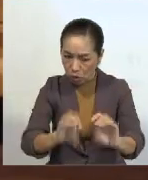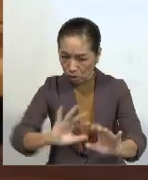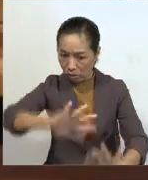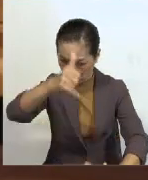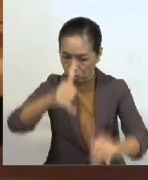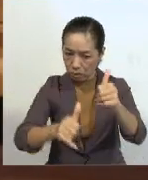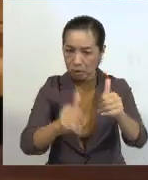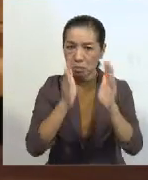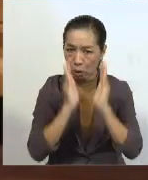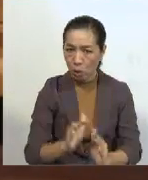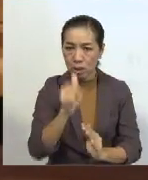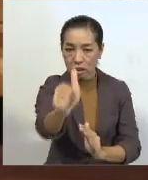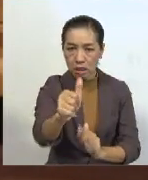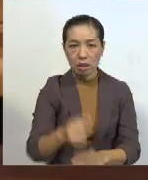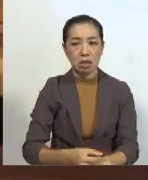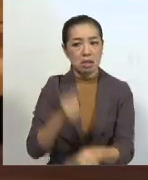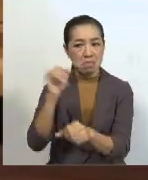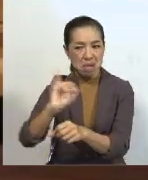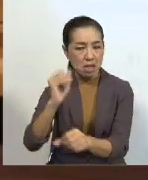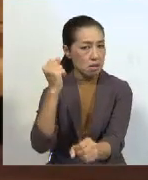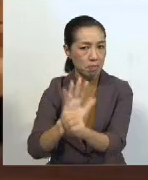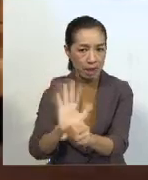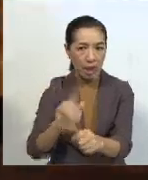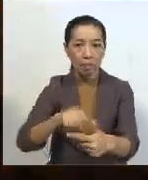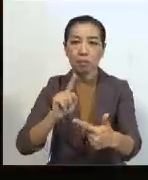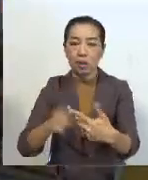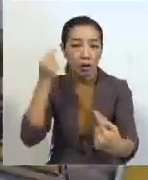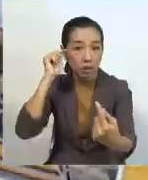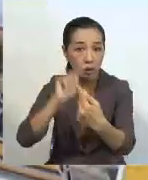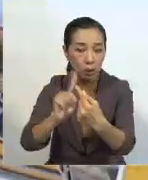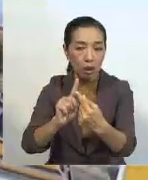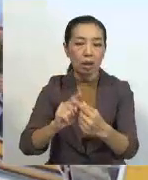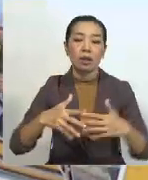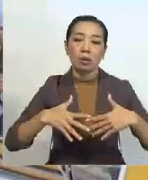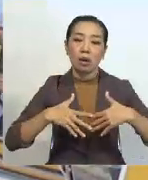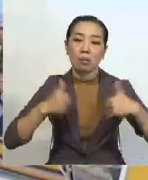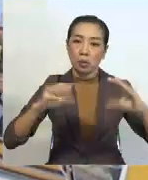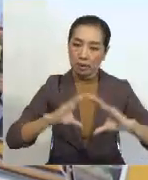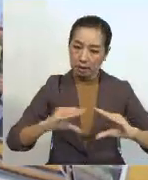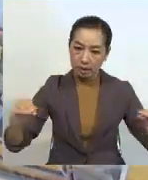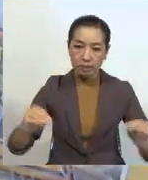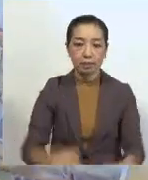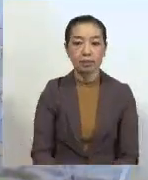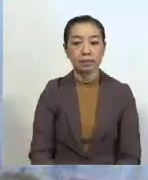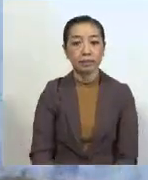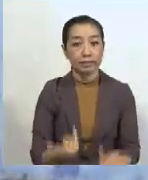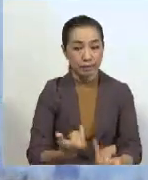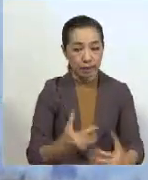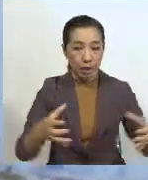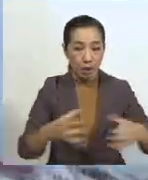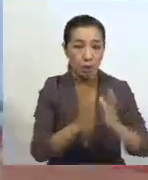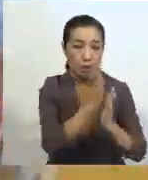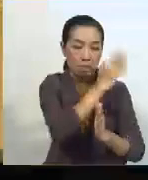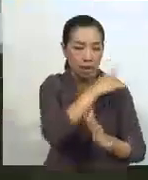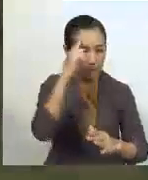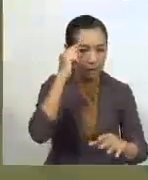ชั่วแล้วต้องการให้เกิดสันติสุข ในโอกาสสำคัญครั้งนี้คณะสงฆ์วัดโพได้จัดทำหนัง